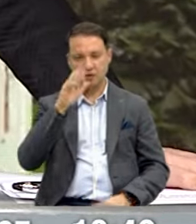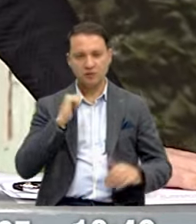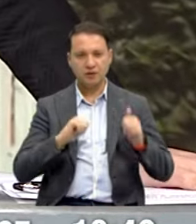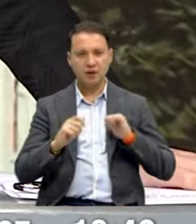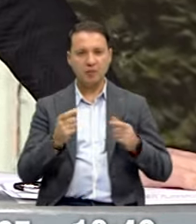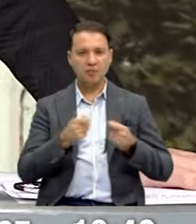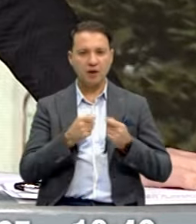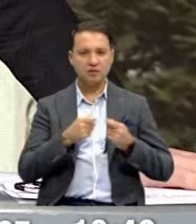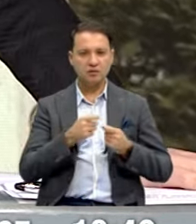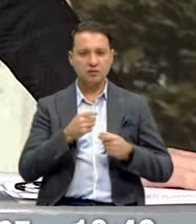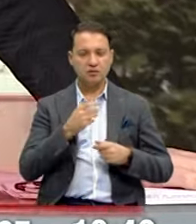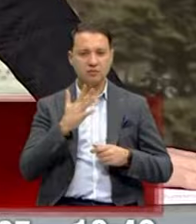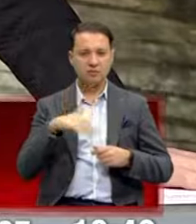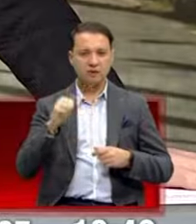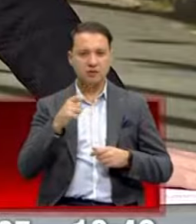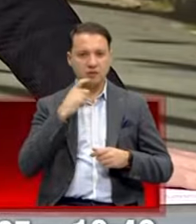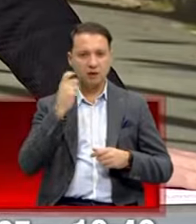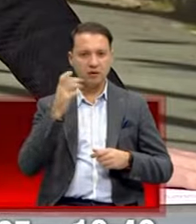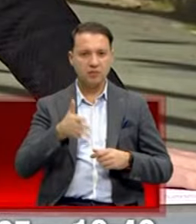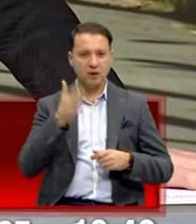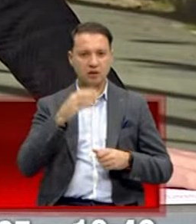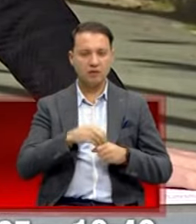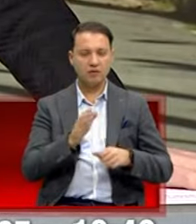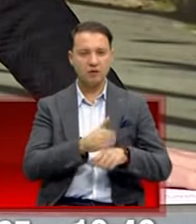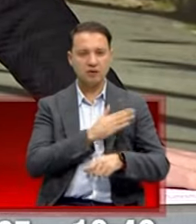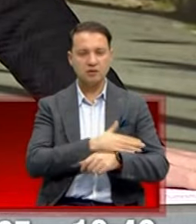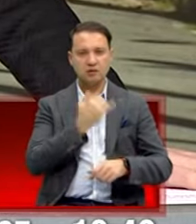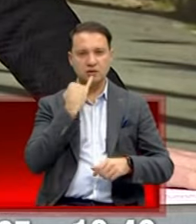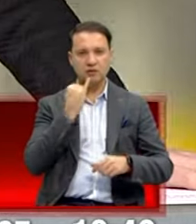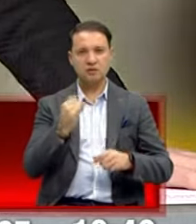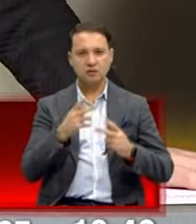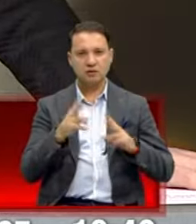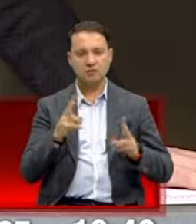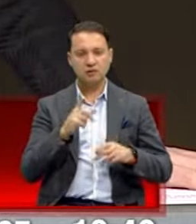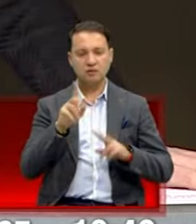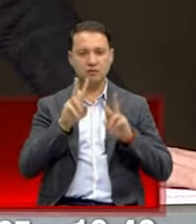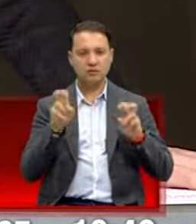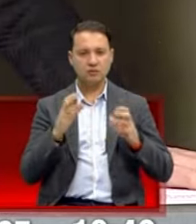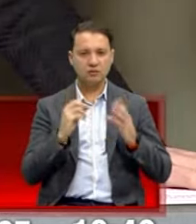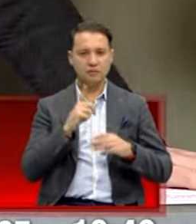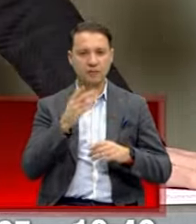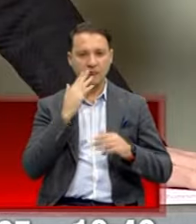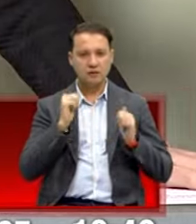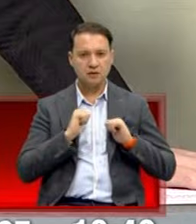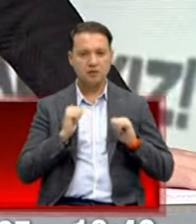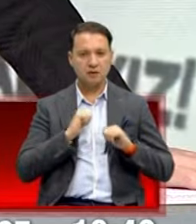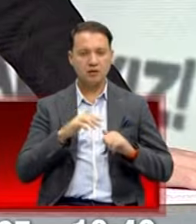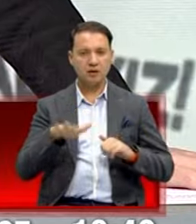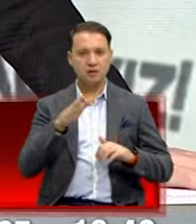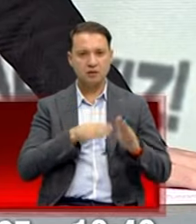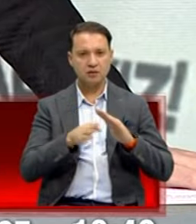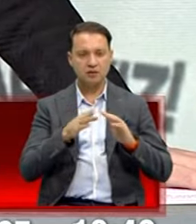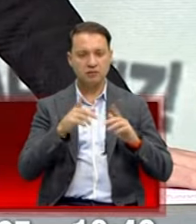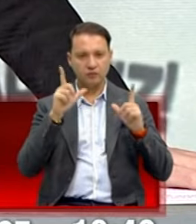İstanbul Üniversitesi Beyazıt'taki tarihi kampüs binasının vatandaşların ziyaretine açılmasıyla gündemde. Ders sırasında amfiye girip